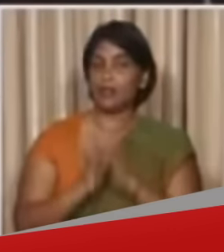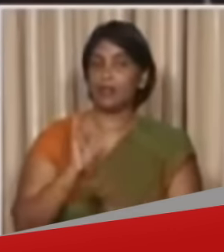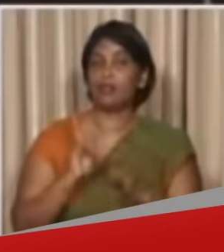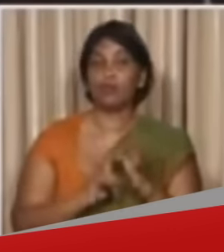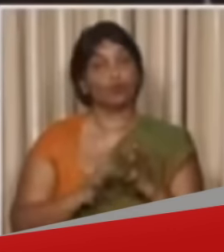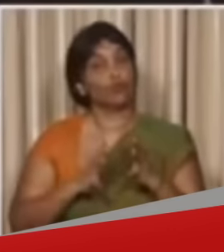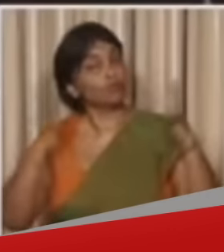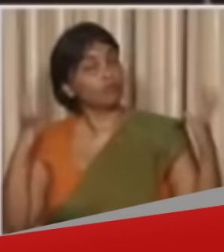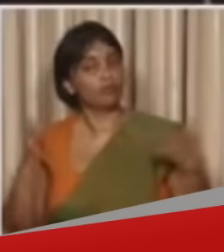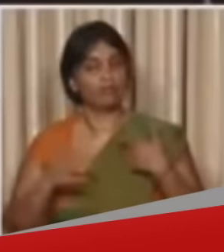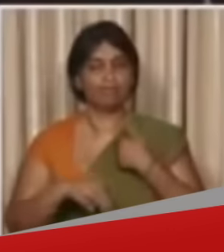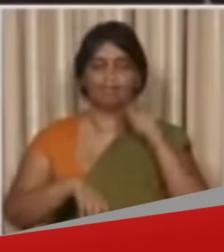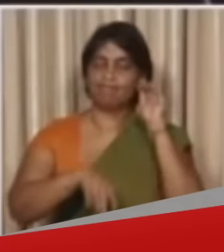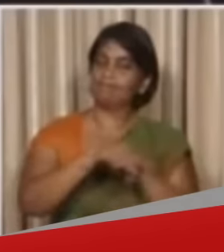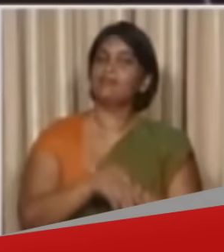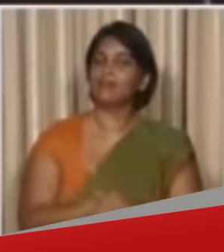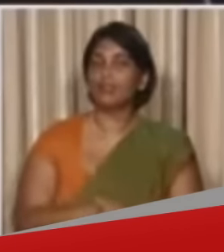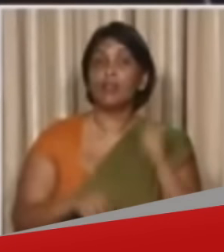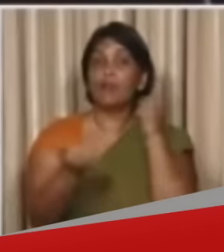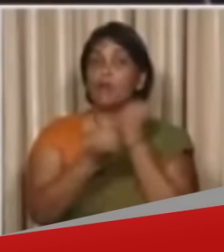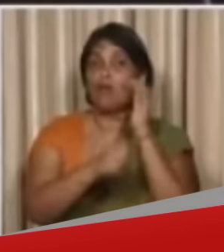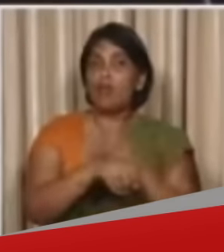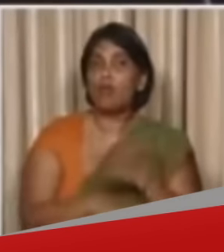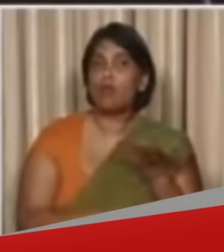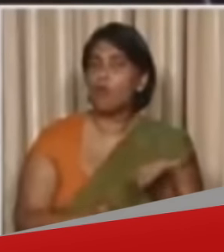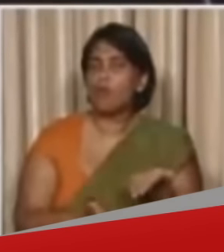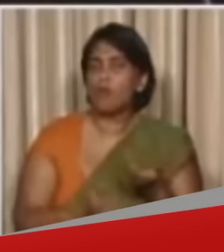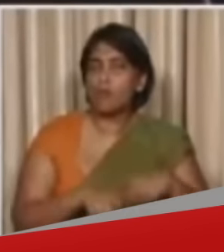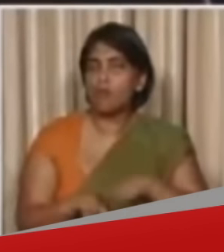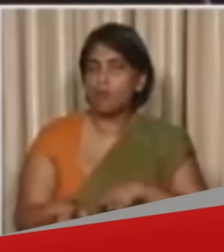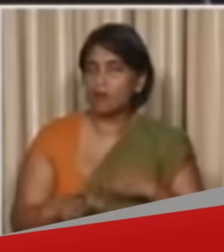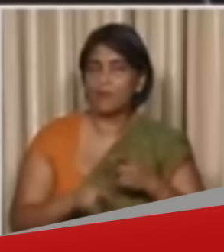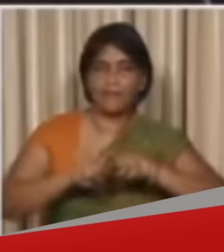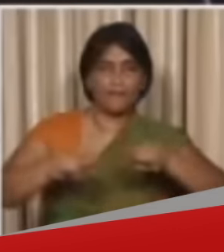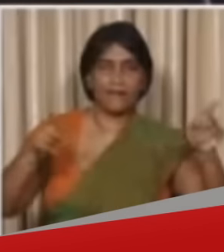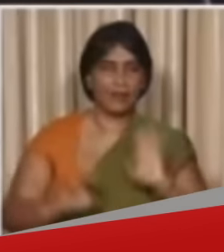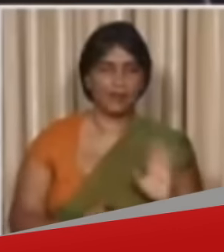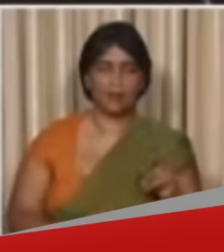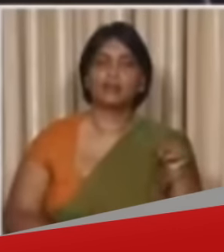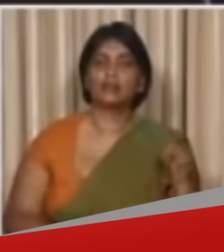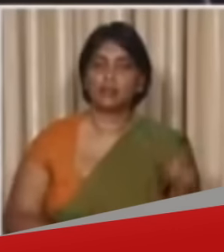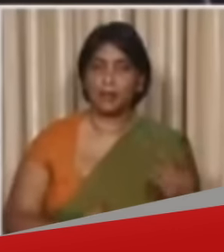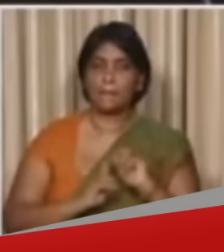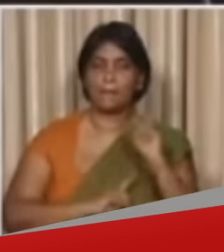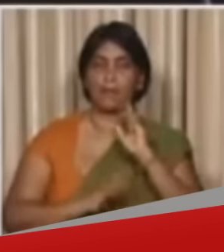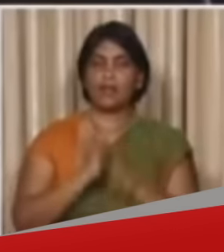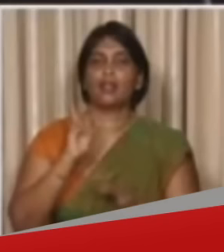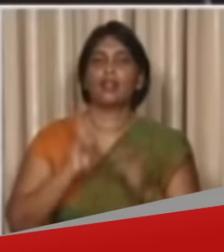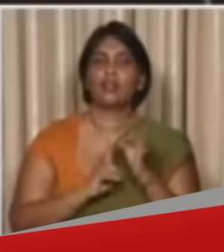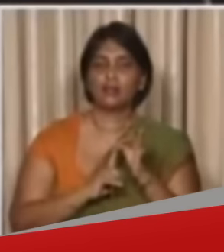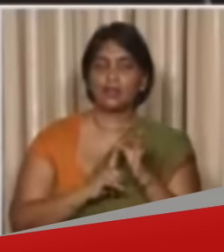විශාල පිරිසක් අත්අඩංගුවට ගත්තා කියලා. කවුද අත්අඩංගුවට ගත්තේ? අත්අඩංගුවට ගත්තේ කවුරුත් නෙමෙයි අපේ පාර්ලිමේන්තු මන්ත්‍රී